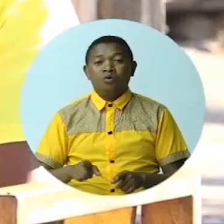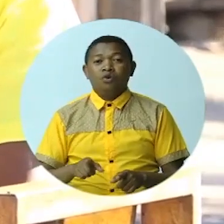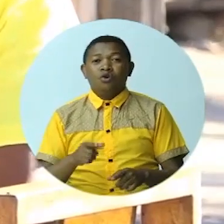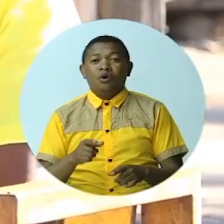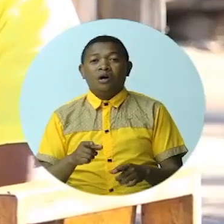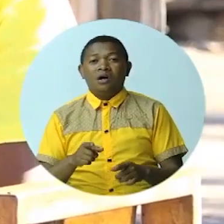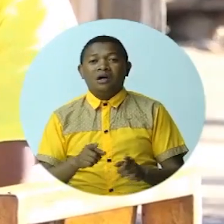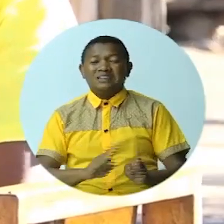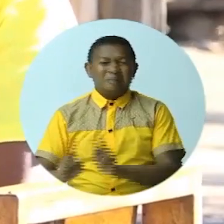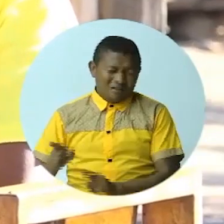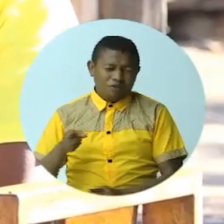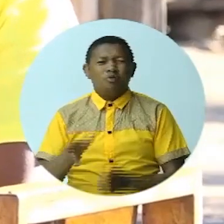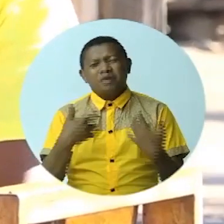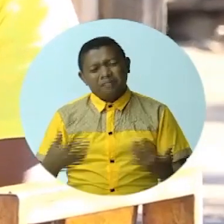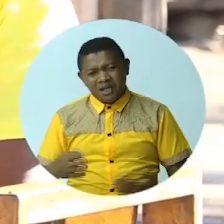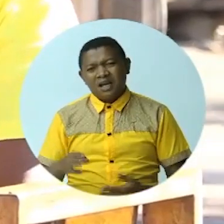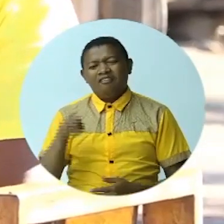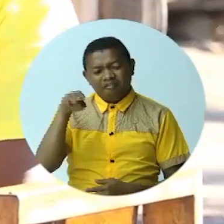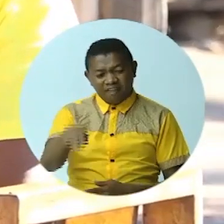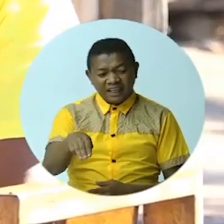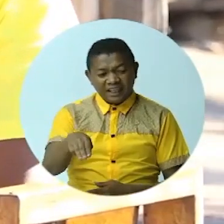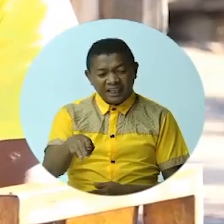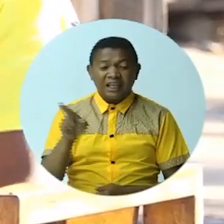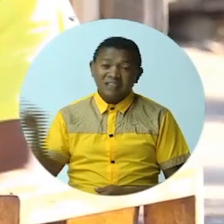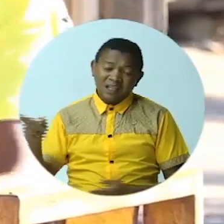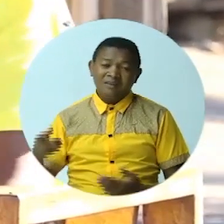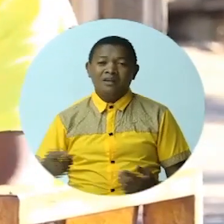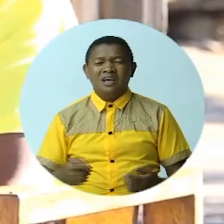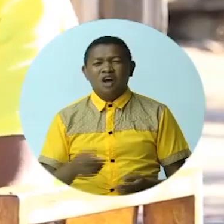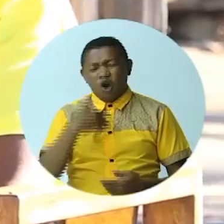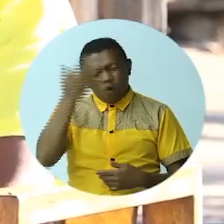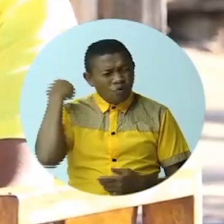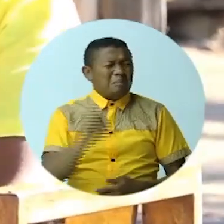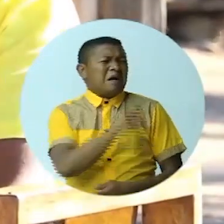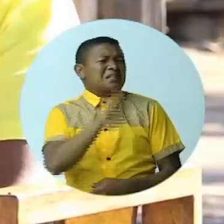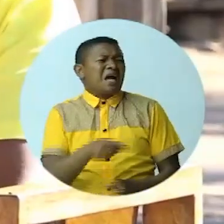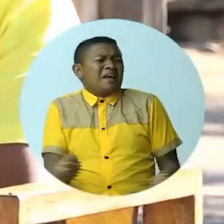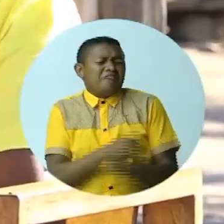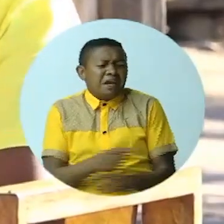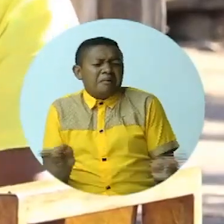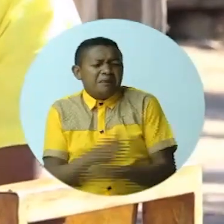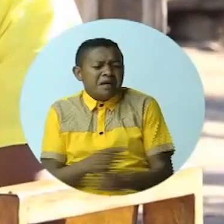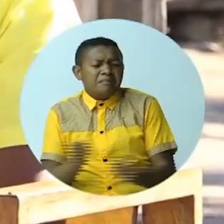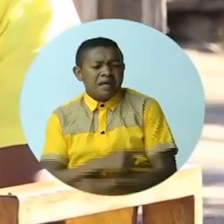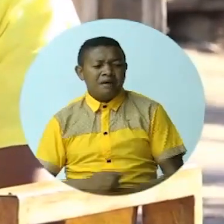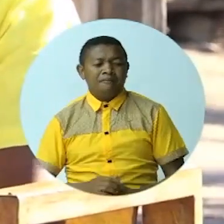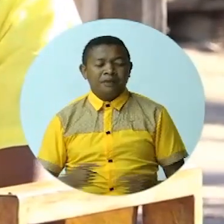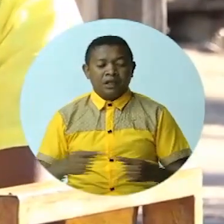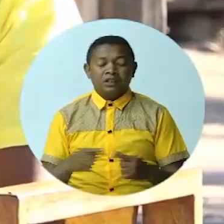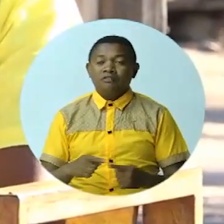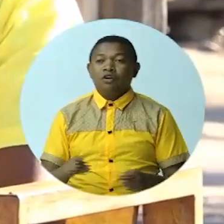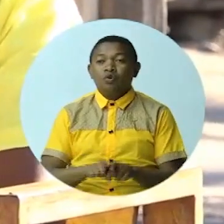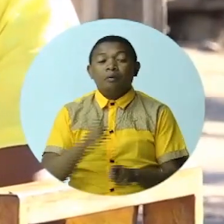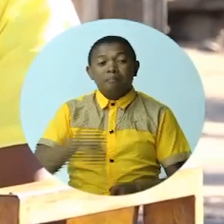foana apetraky ny olona io fanontaniana io a. Nisy ihany koa n'le resaka nutricette zay efa